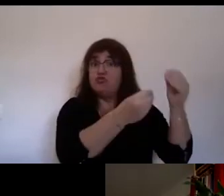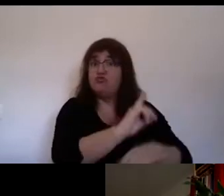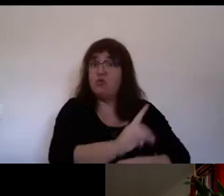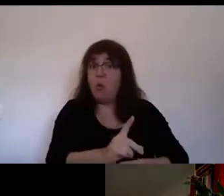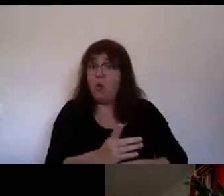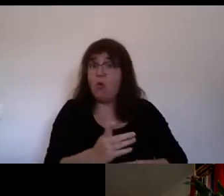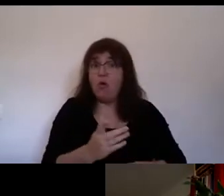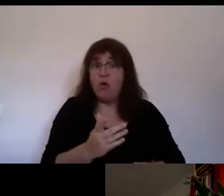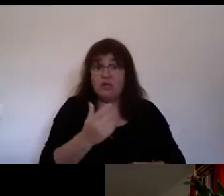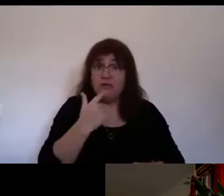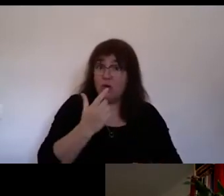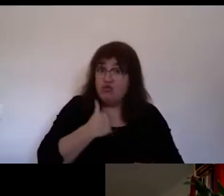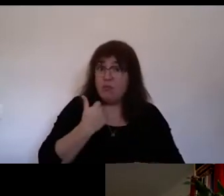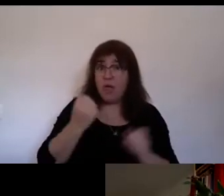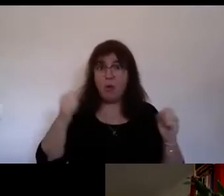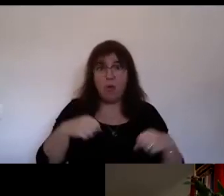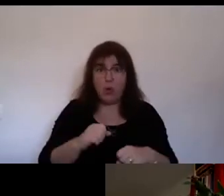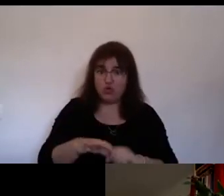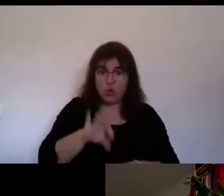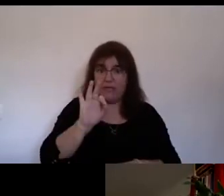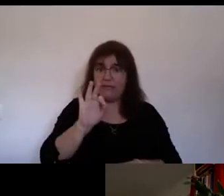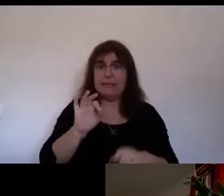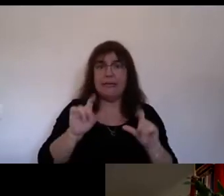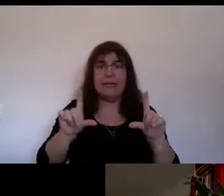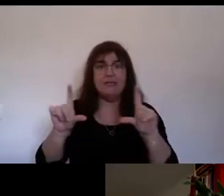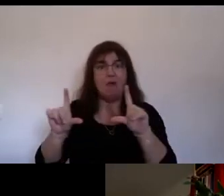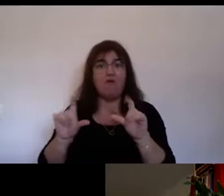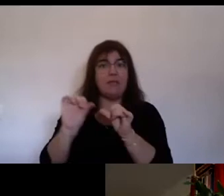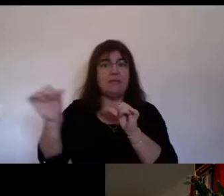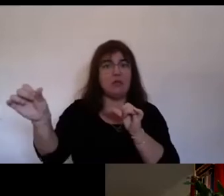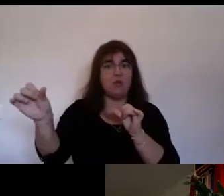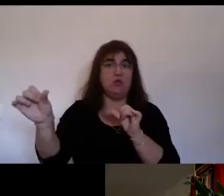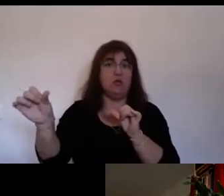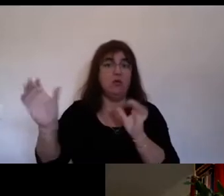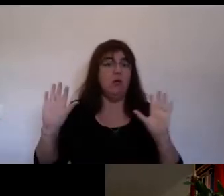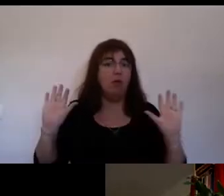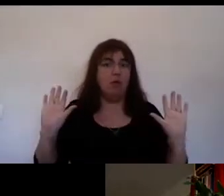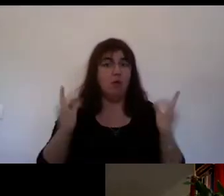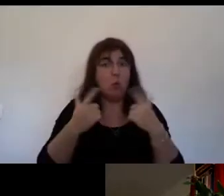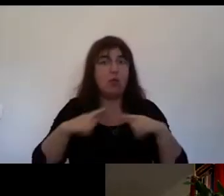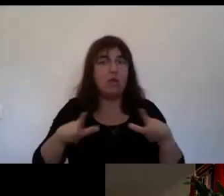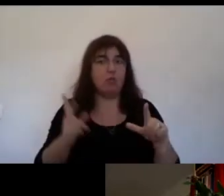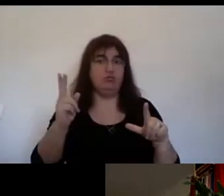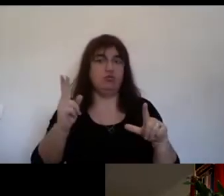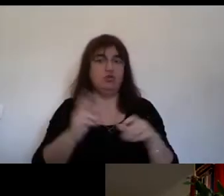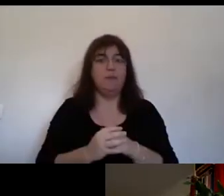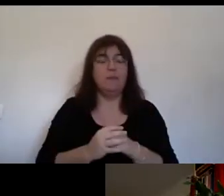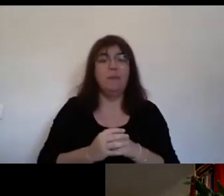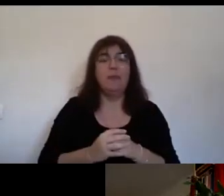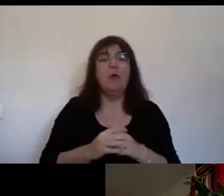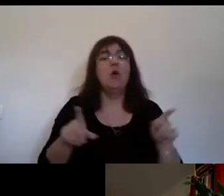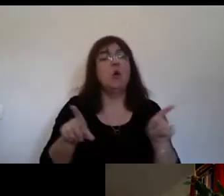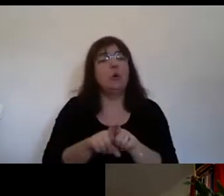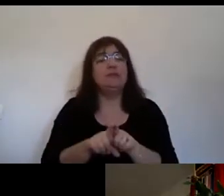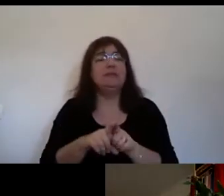choix d'œuvre dans un ordre adapté au discours, ce qui est plus difficile au musée. On enrichit également la